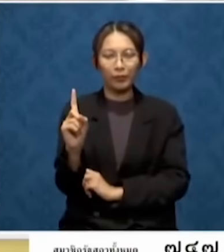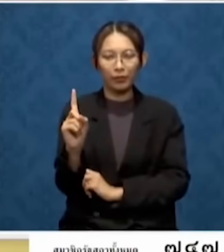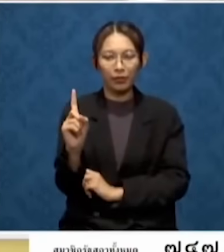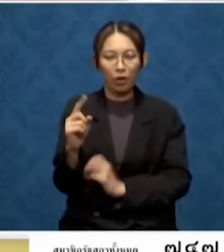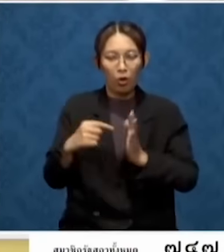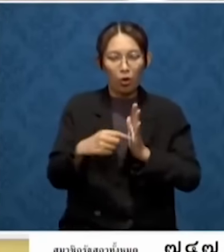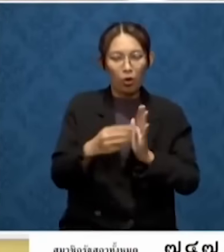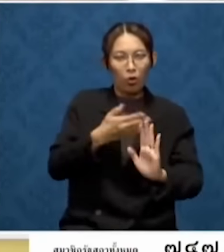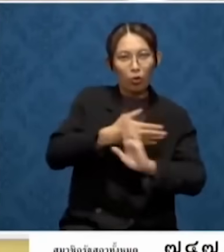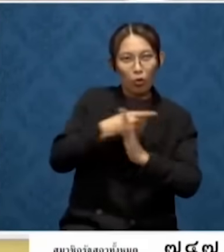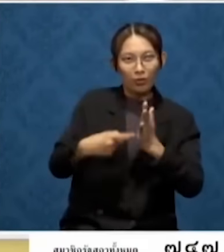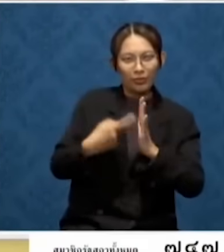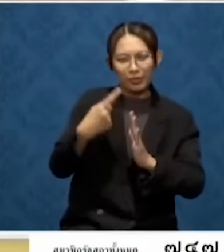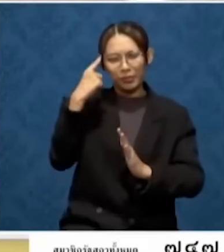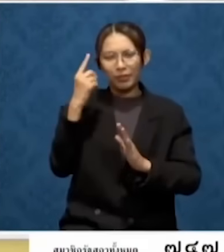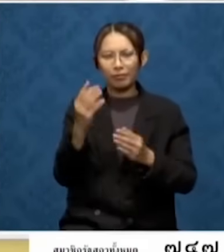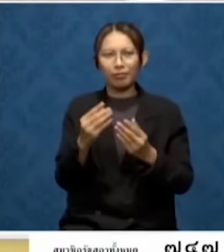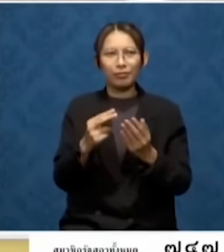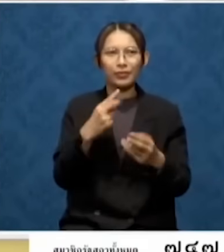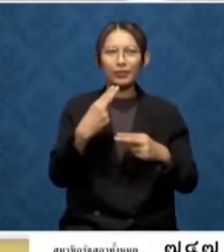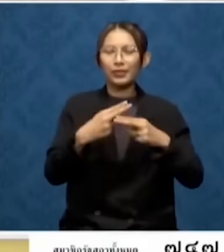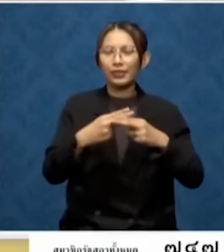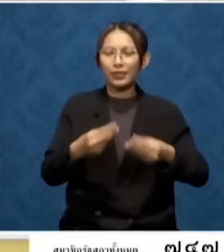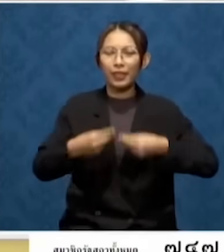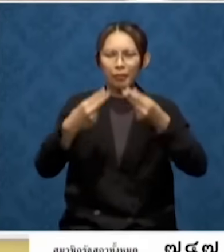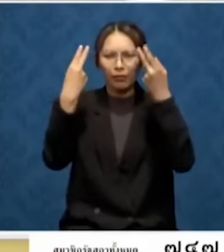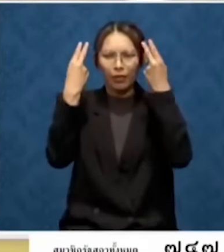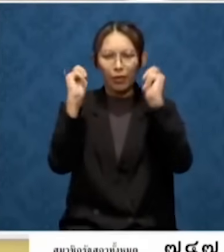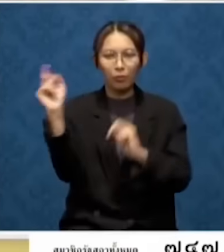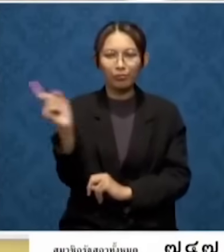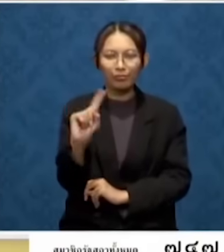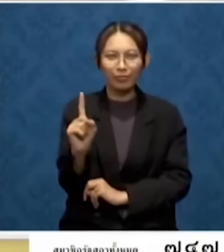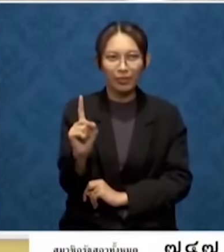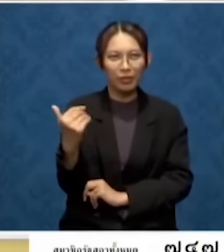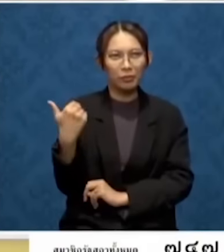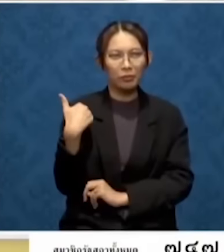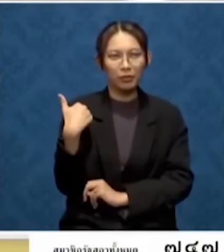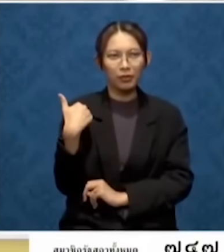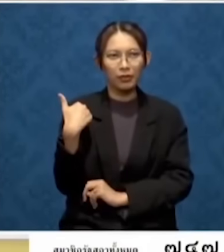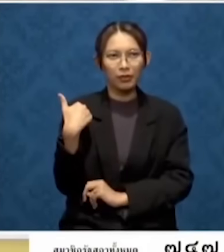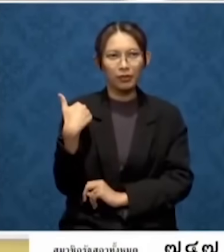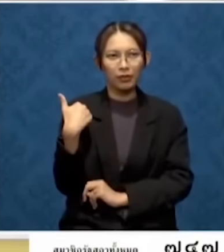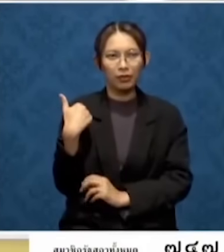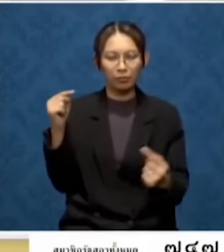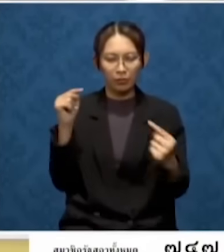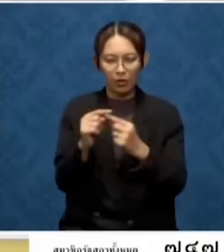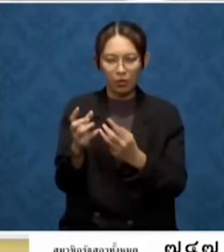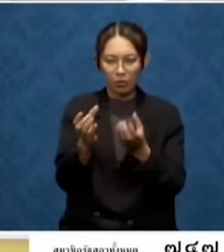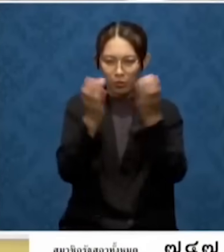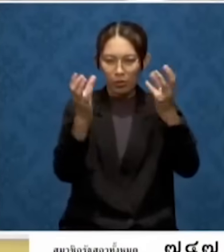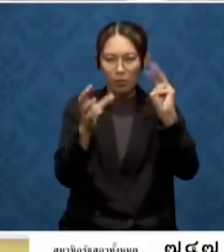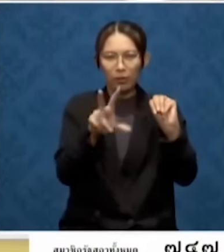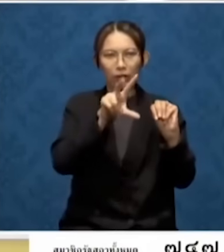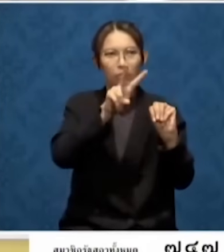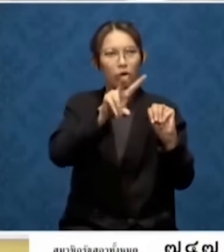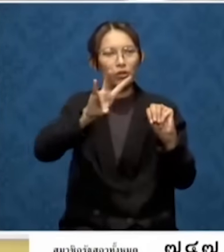เริ่มพิจารณาให้ความเห็นชอบบุคคลที่สมควรได้รับแต่งตั้งเป็นนายกรัฐมนตรีตามมาตรา272ของรัฐธรรมนูญประธานรัฐส